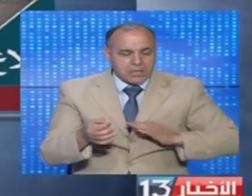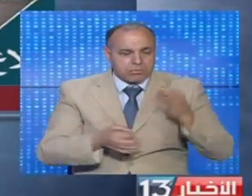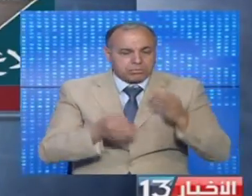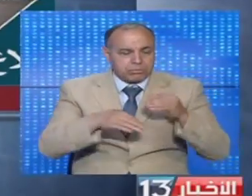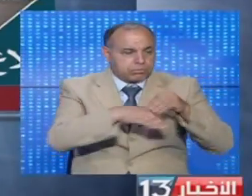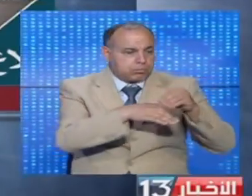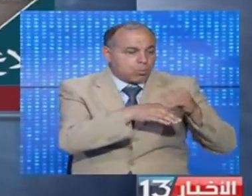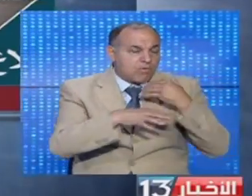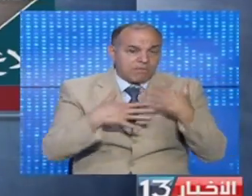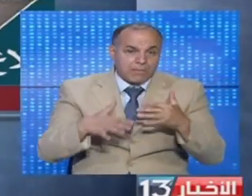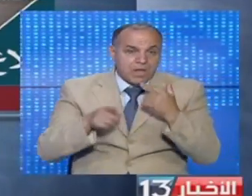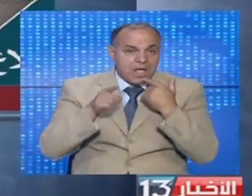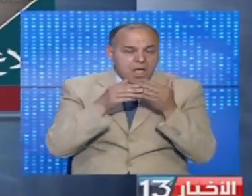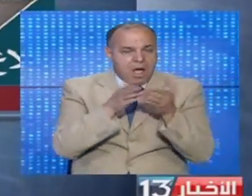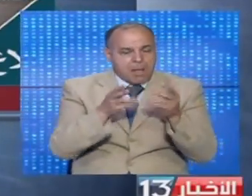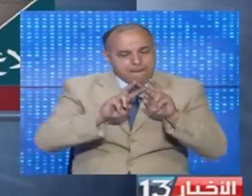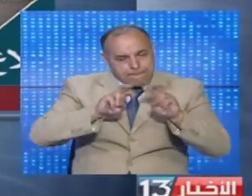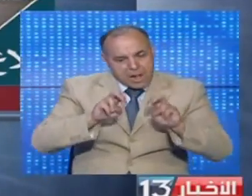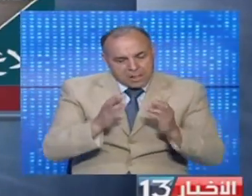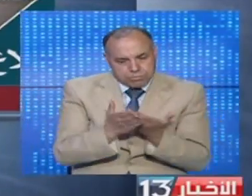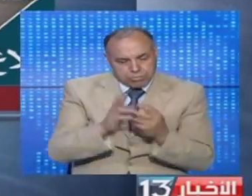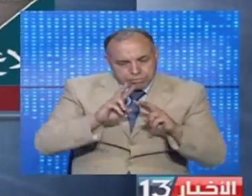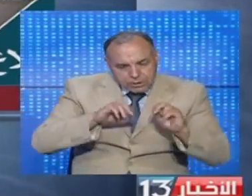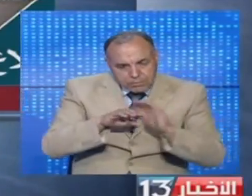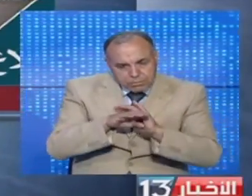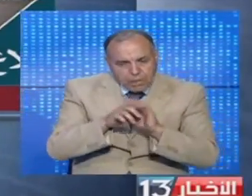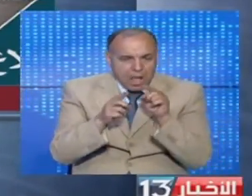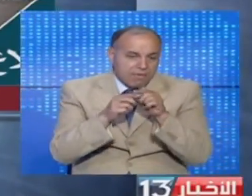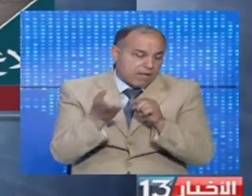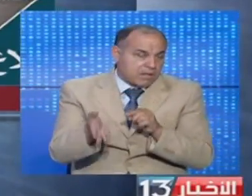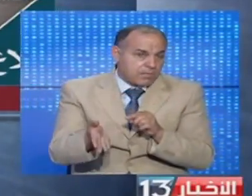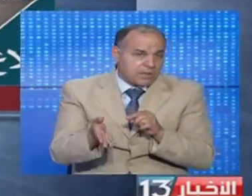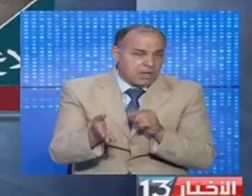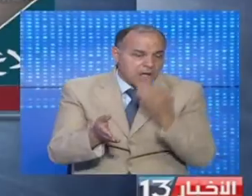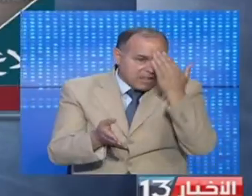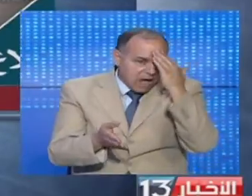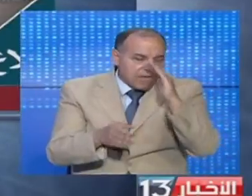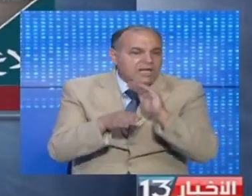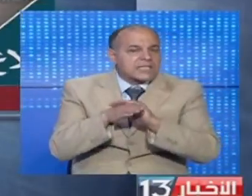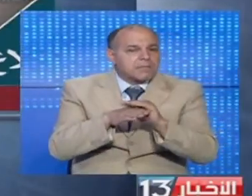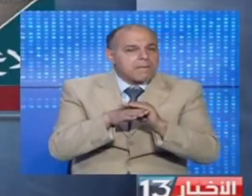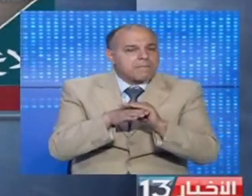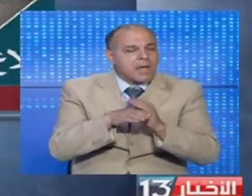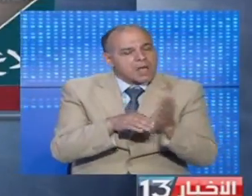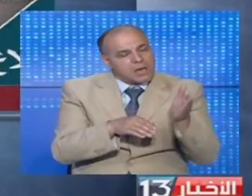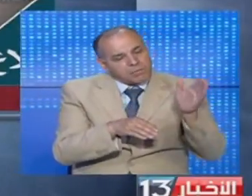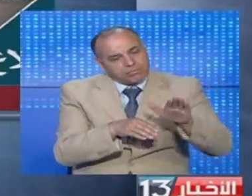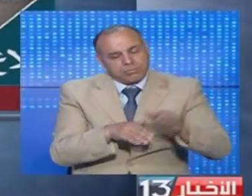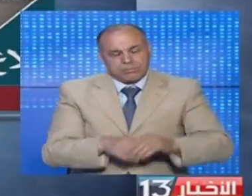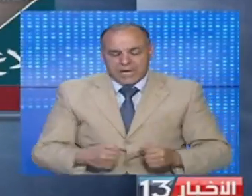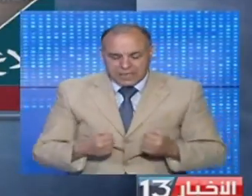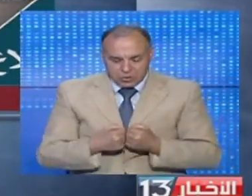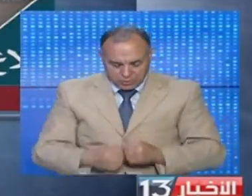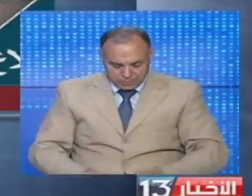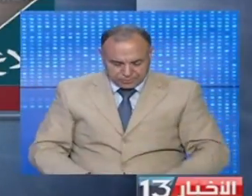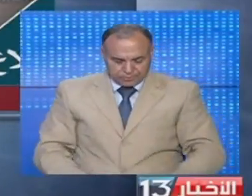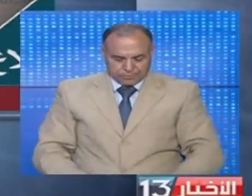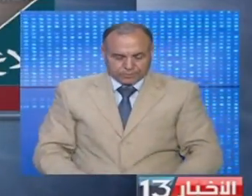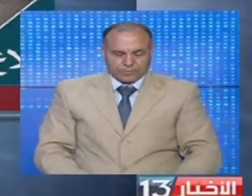استشارت ها بفتح بحث تحقيقي في الغرب للتعرف على ملابسات الحادث